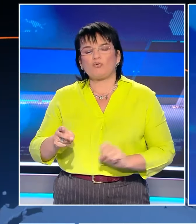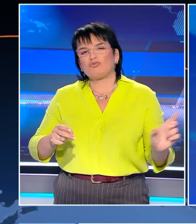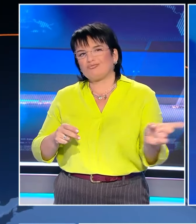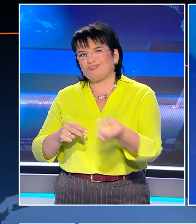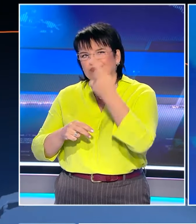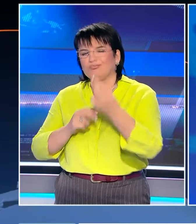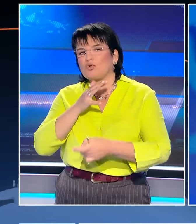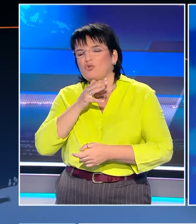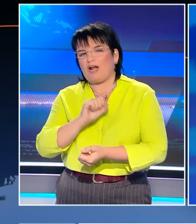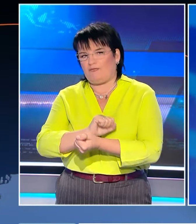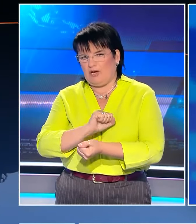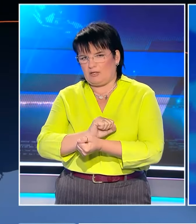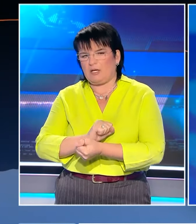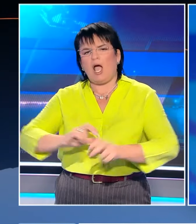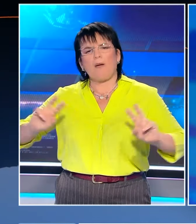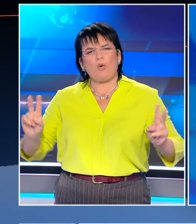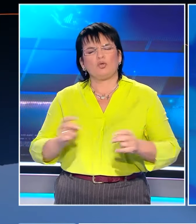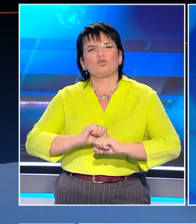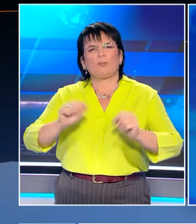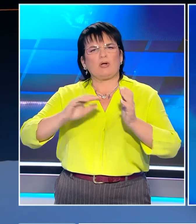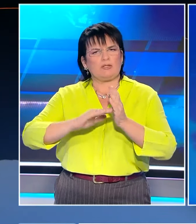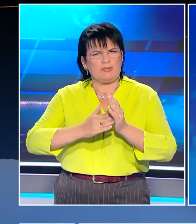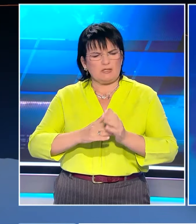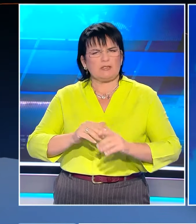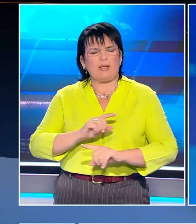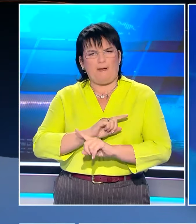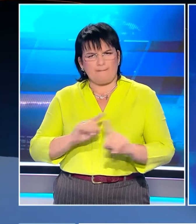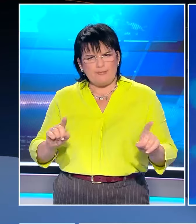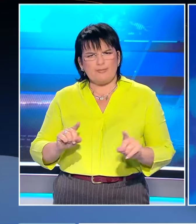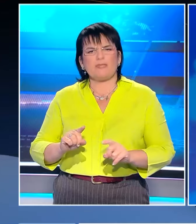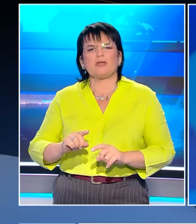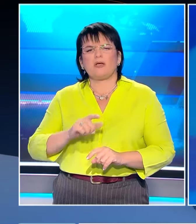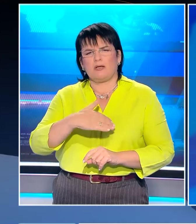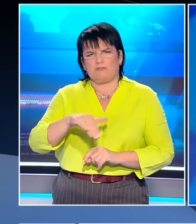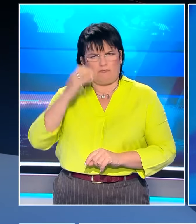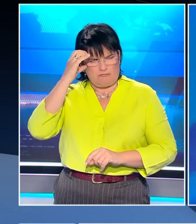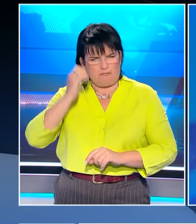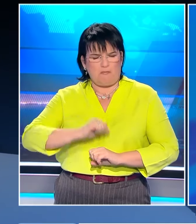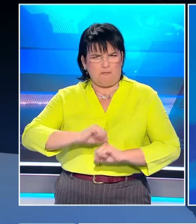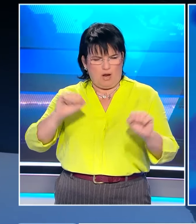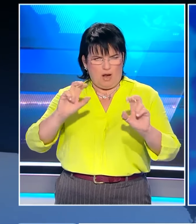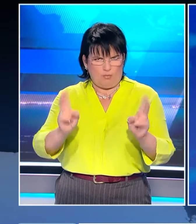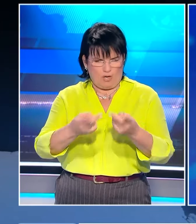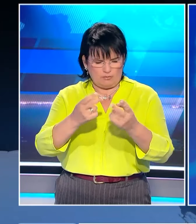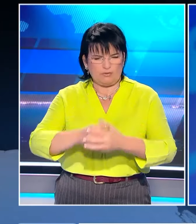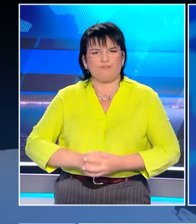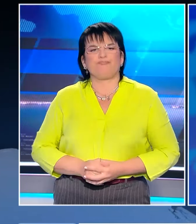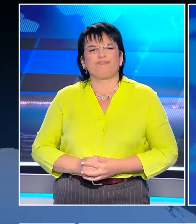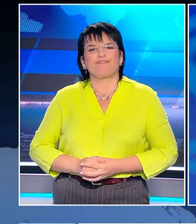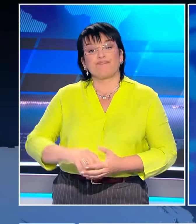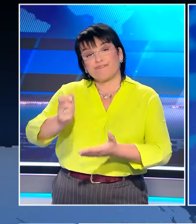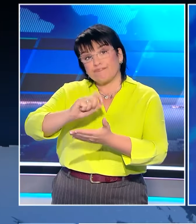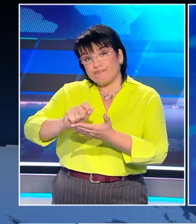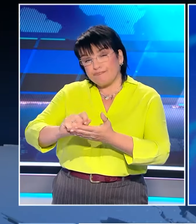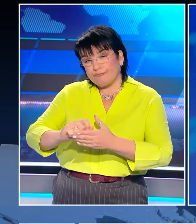τρομοκρατική οργάνωση που αποκαλύφθηκε από την ατρομοκρατική μετά την έκρηξη στο διαμέρισμα της Οδού Αρκαδίας στους Αμπελοκήπους. Οι σημειώσεις